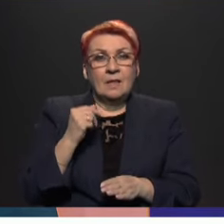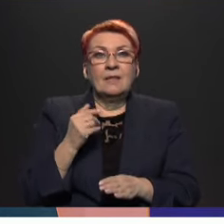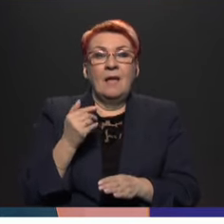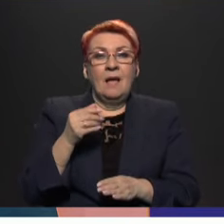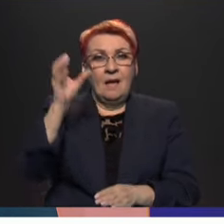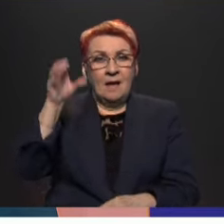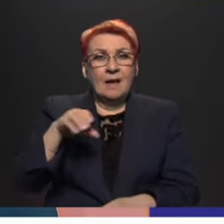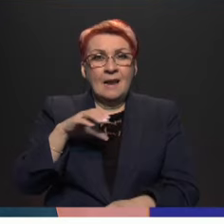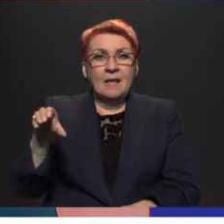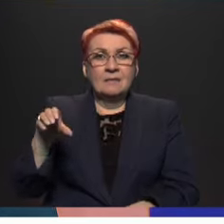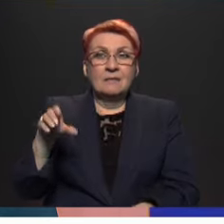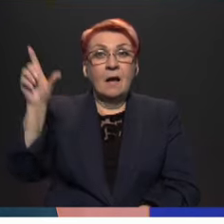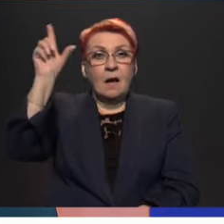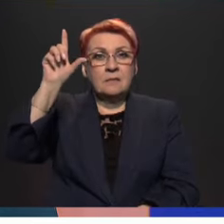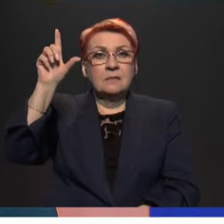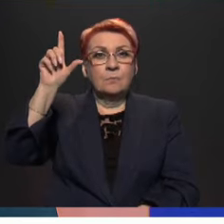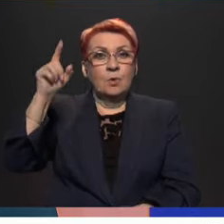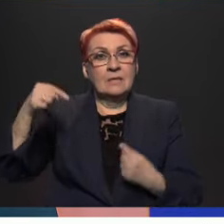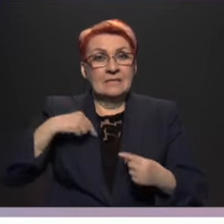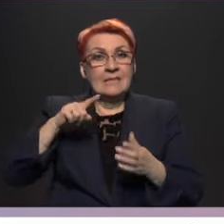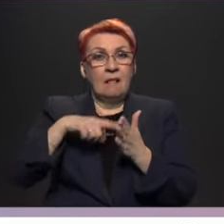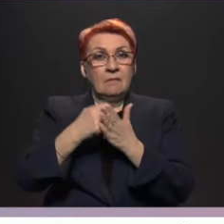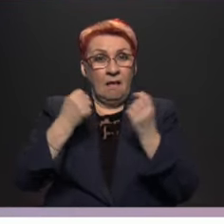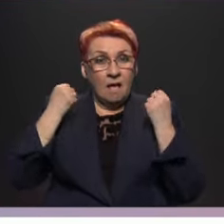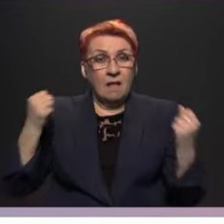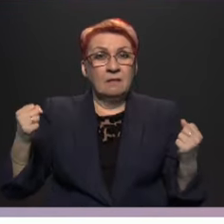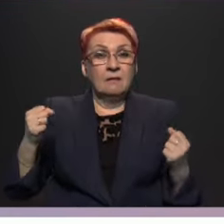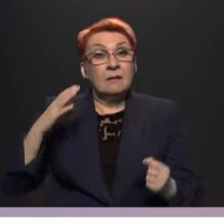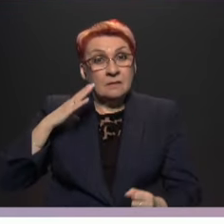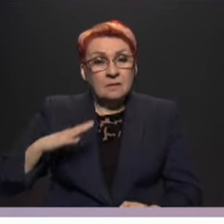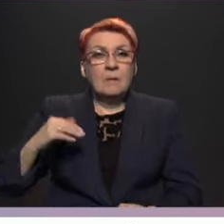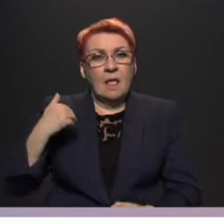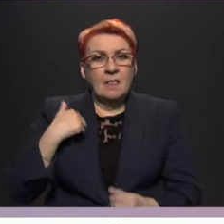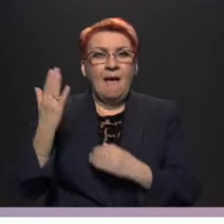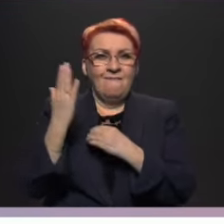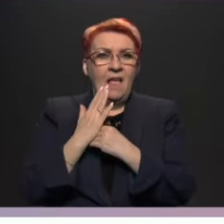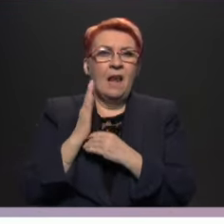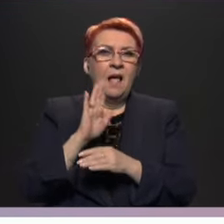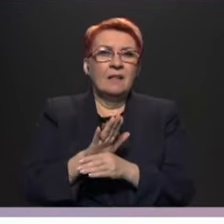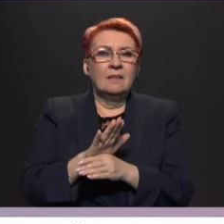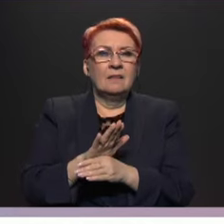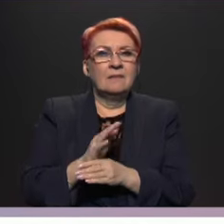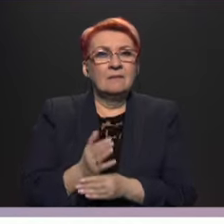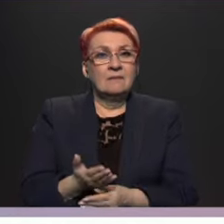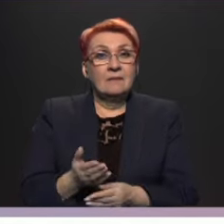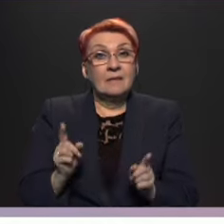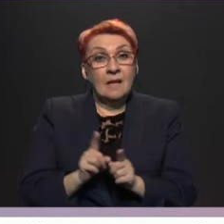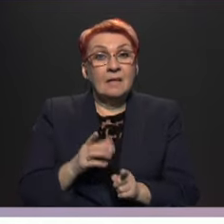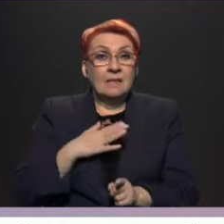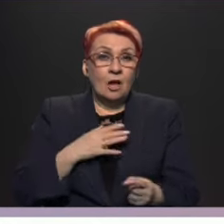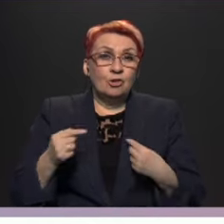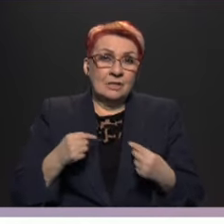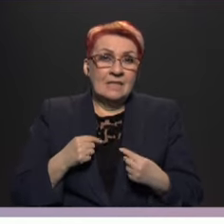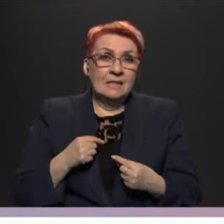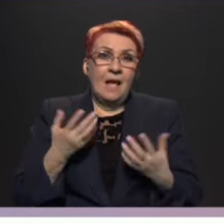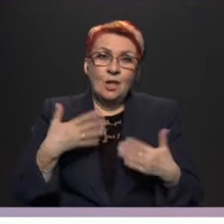говорим себе, вот Господь страдал и нам велел, Господь терпел и нам велел. И вот тогда наши страдания становятся